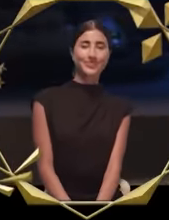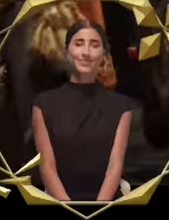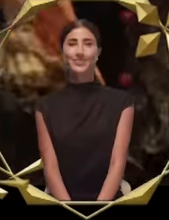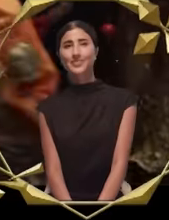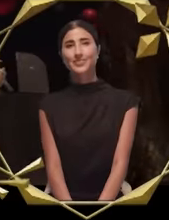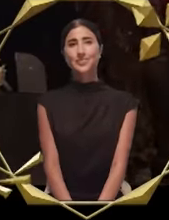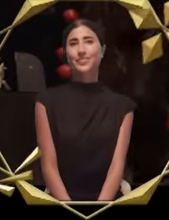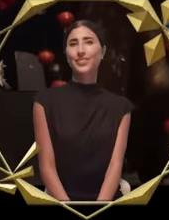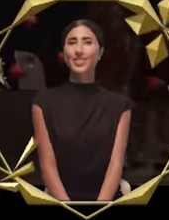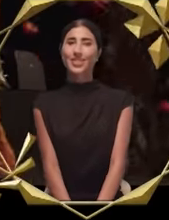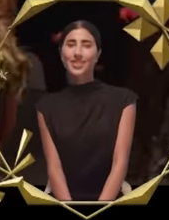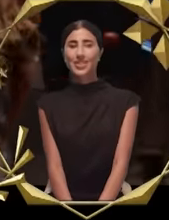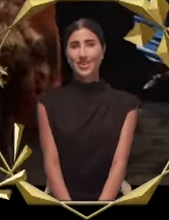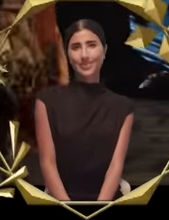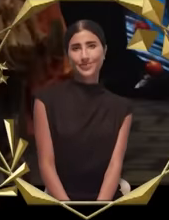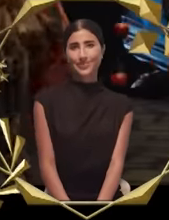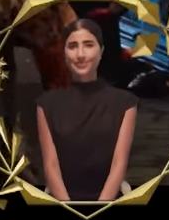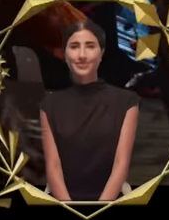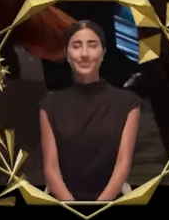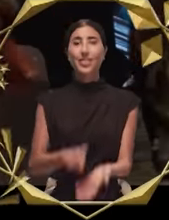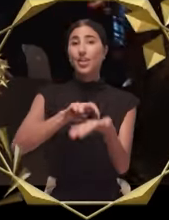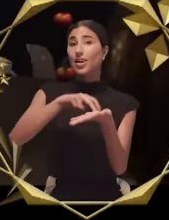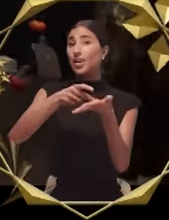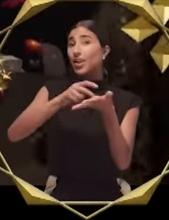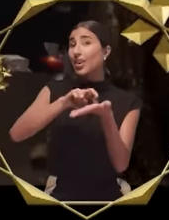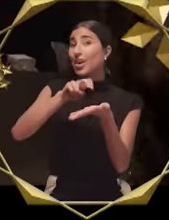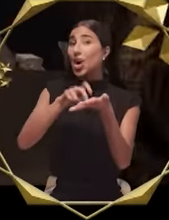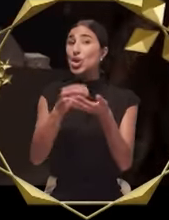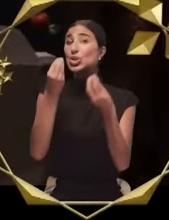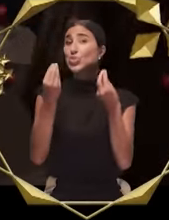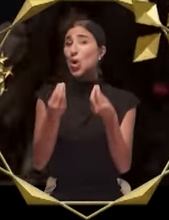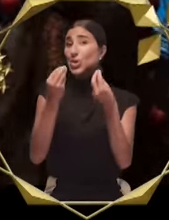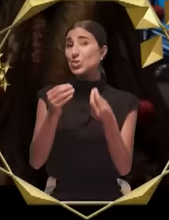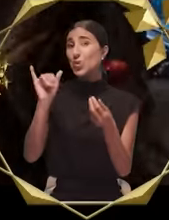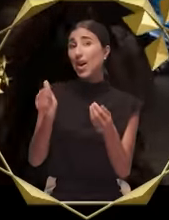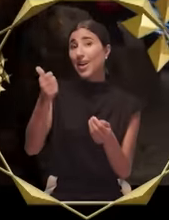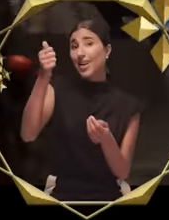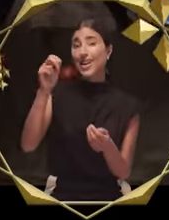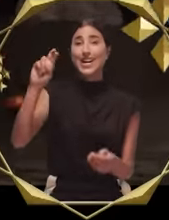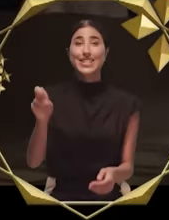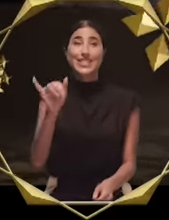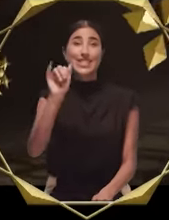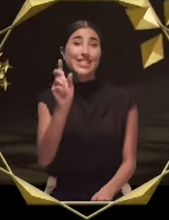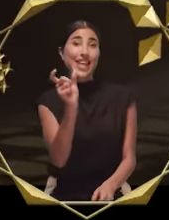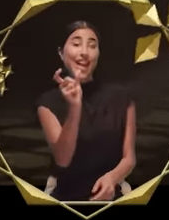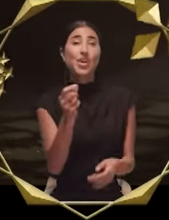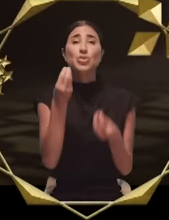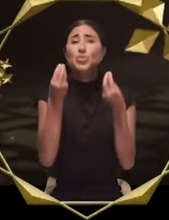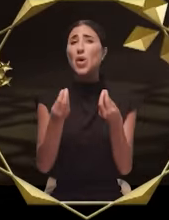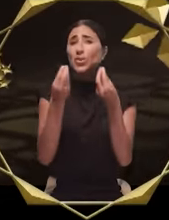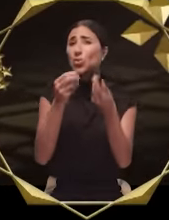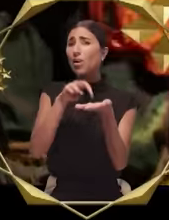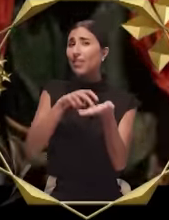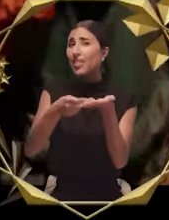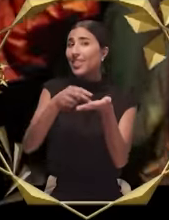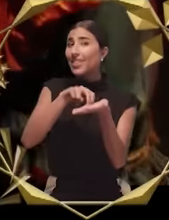وقواق خطوة طاق خطوة طاق سيري على مهلك يا زين على مهلك سيري يا زين سيري